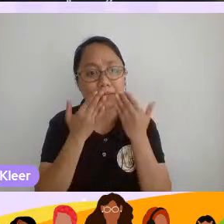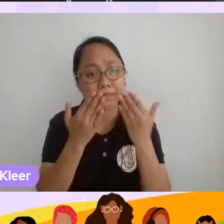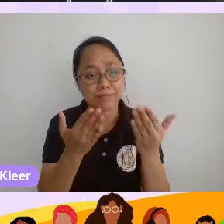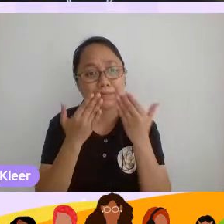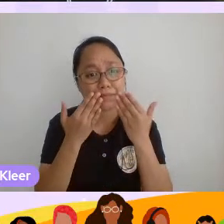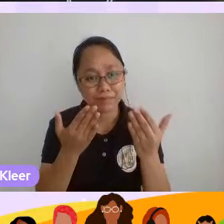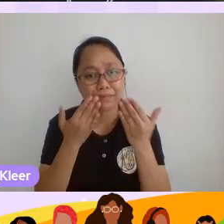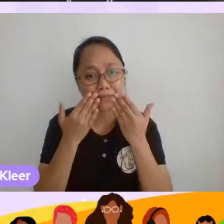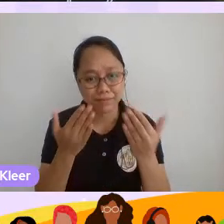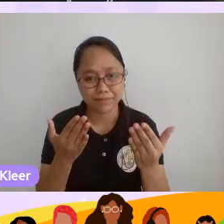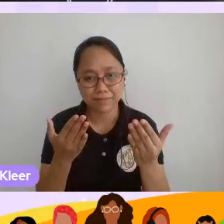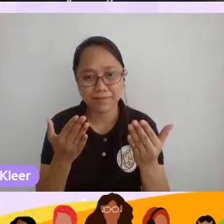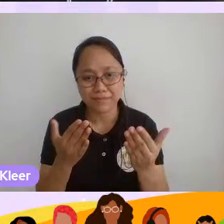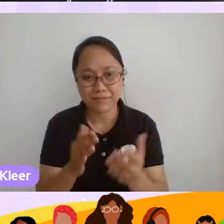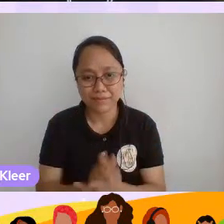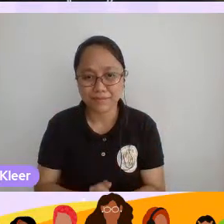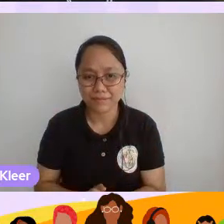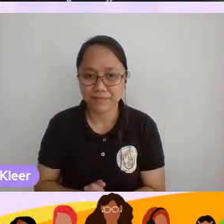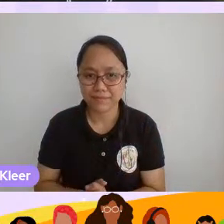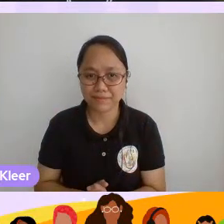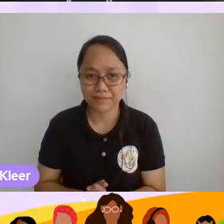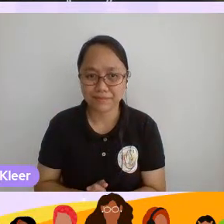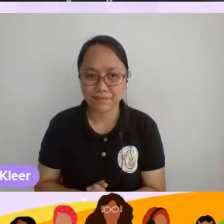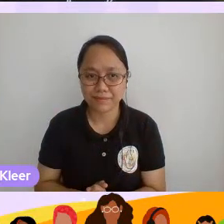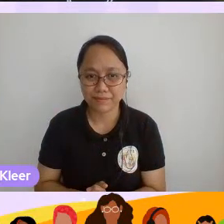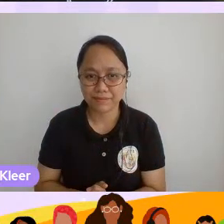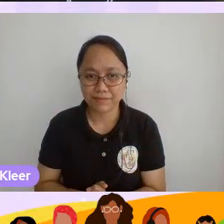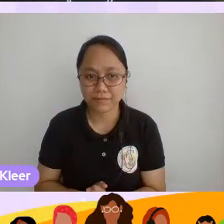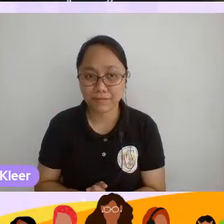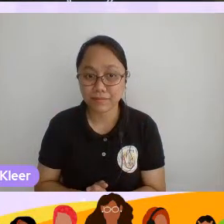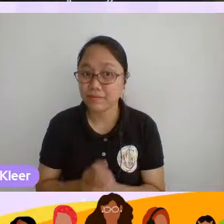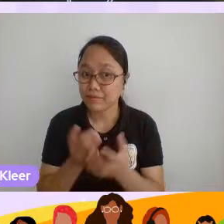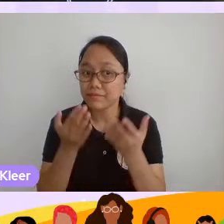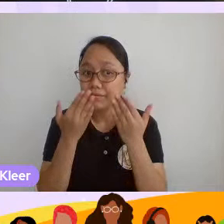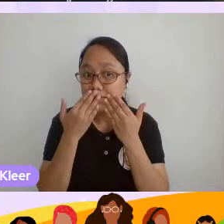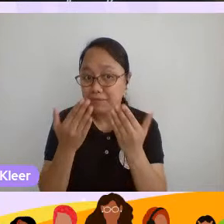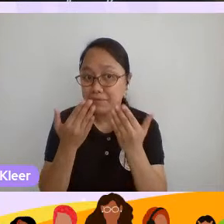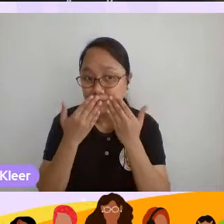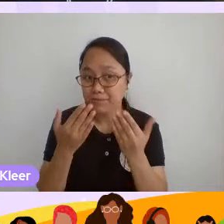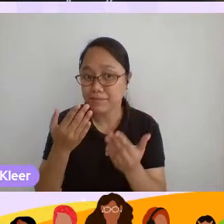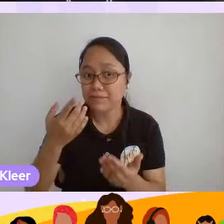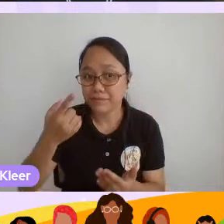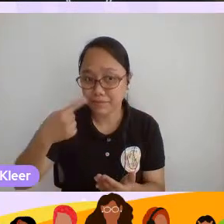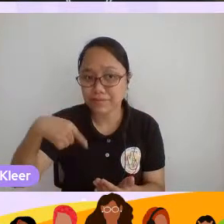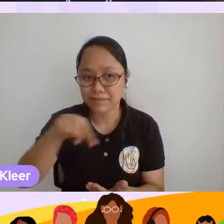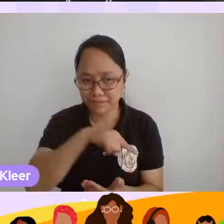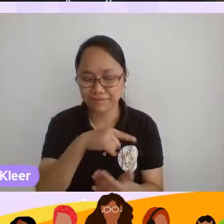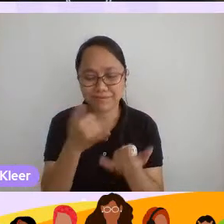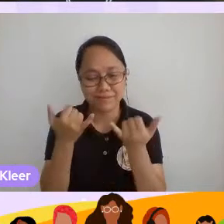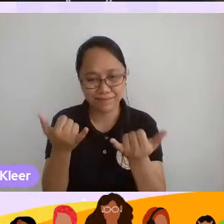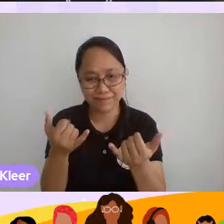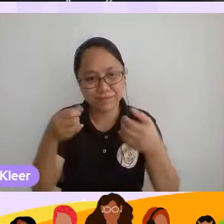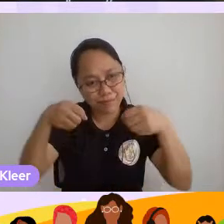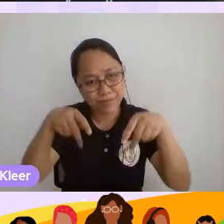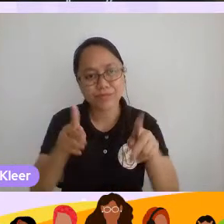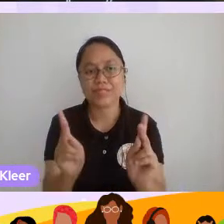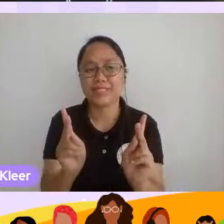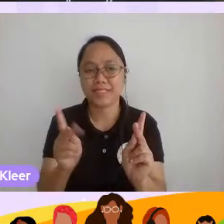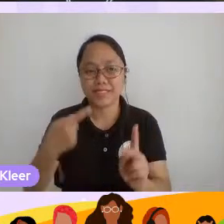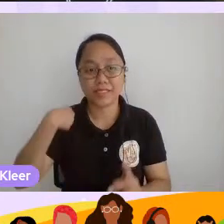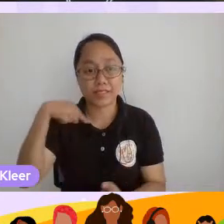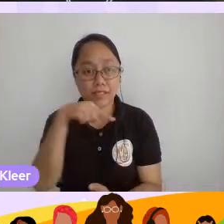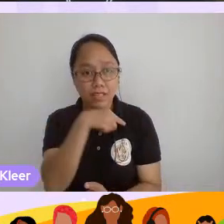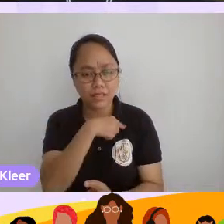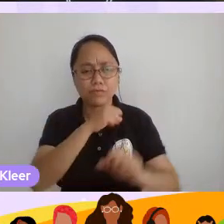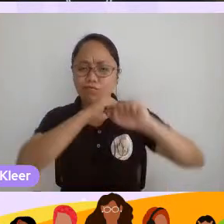our listeners po? Maraming salamat din for this opportunity for us to